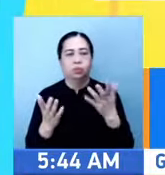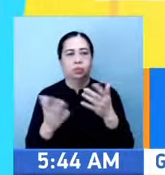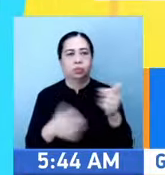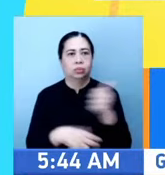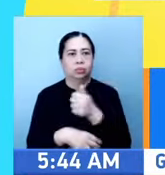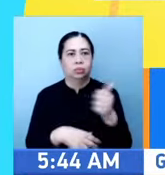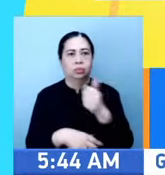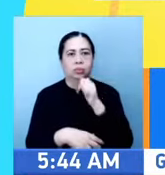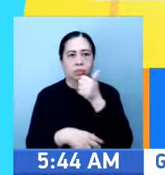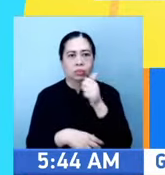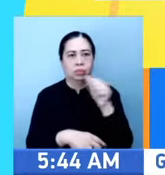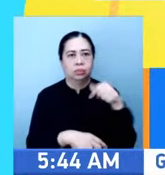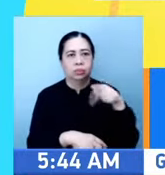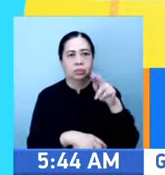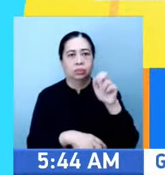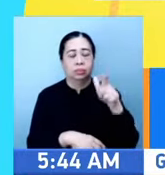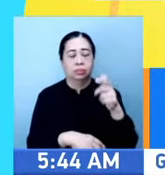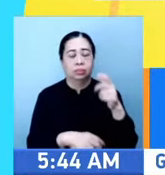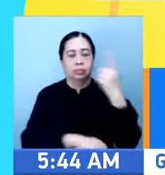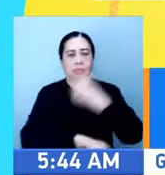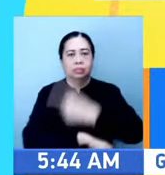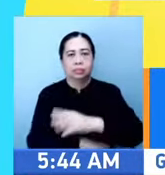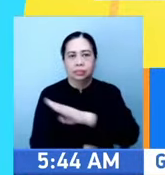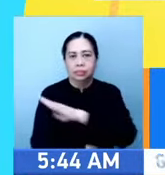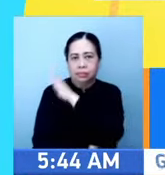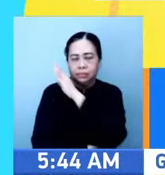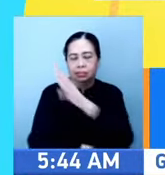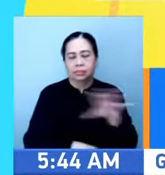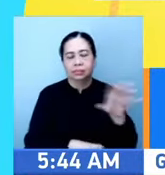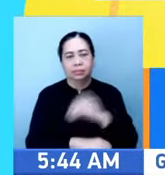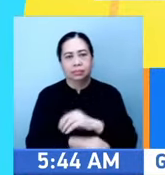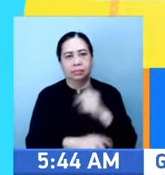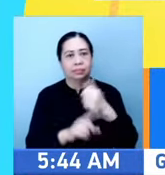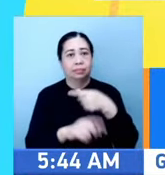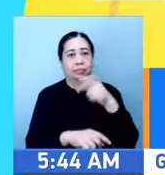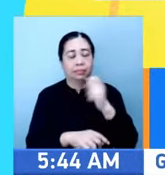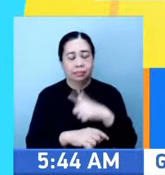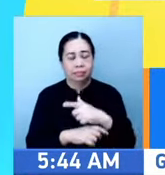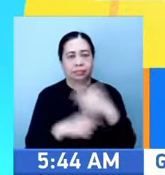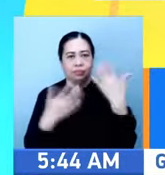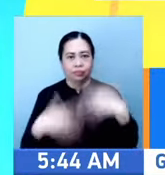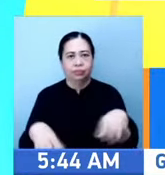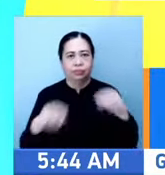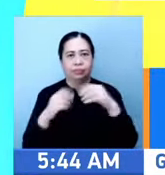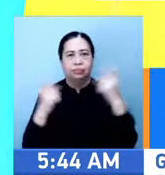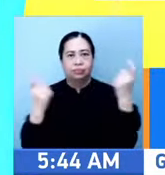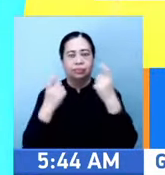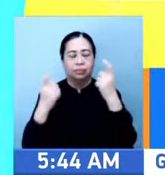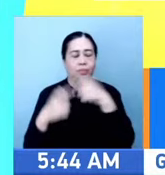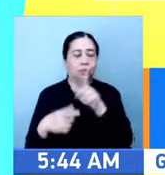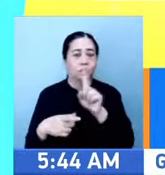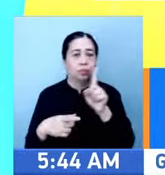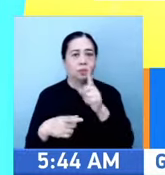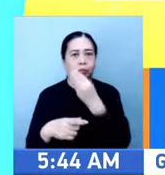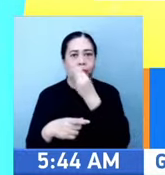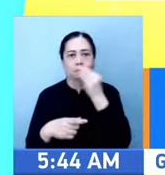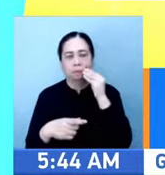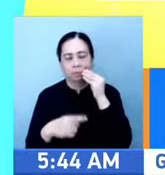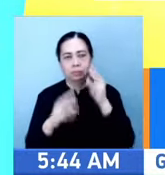araw ng kagitingan, at sa Miyerkules, April 10, Eid al-Fitr. Balik regular ang kanilang biyahe sa